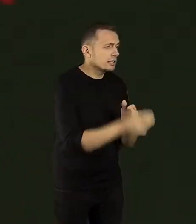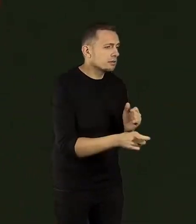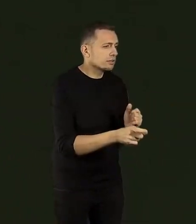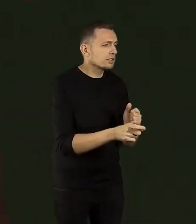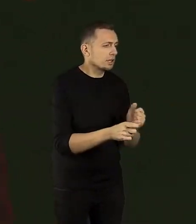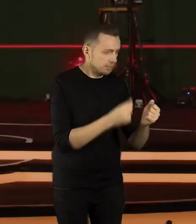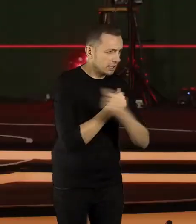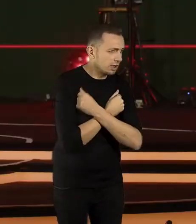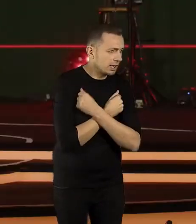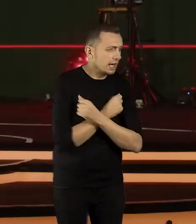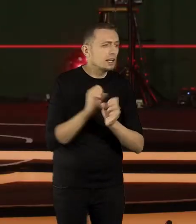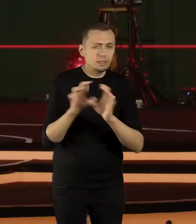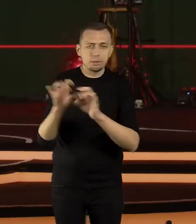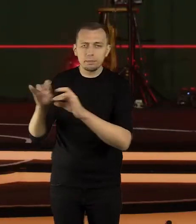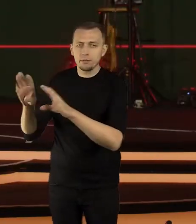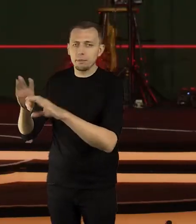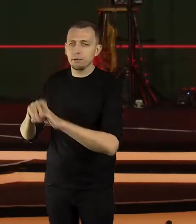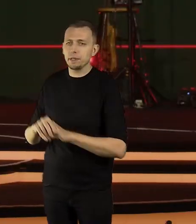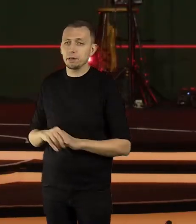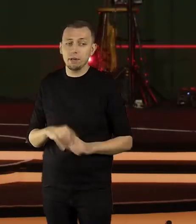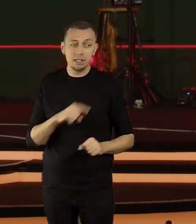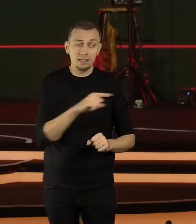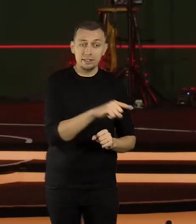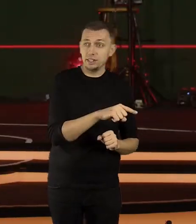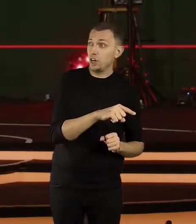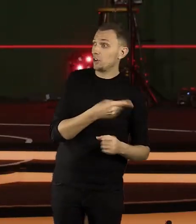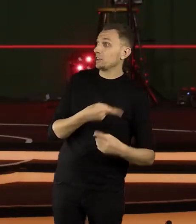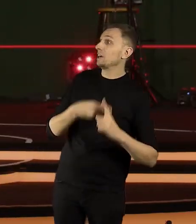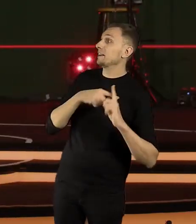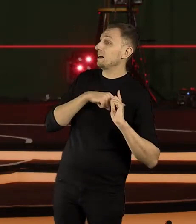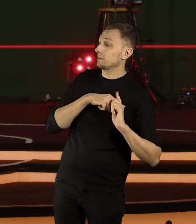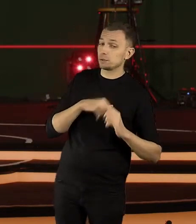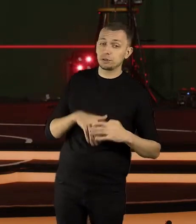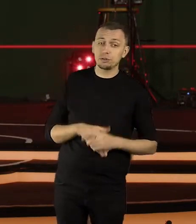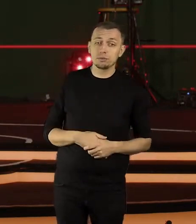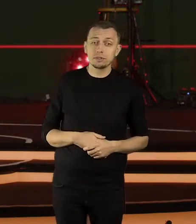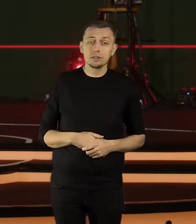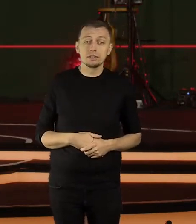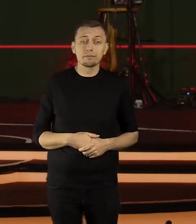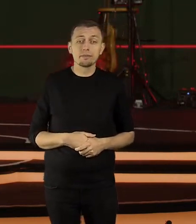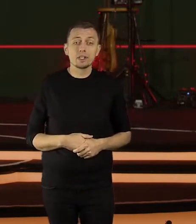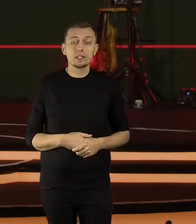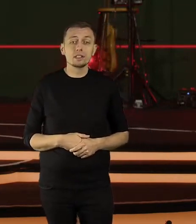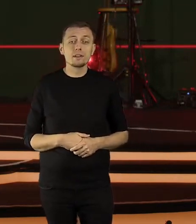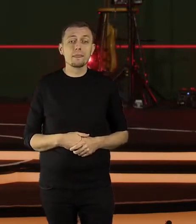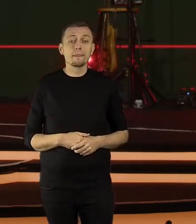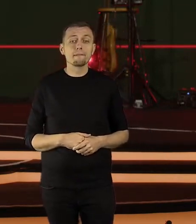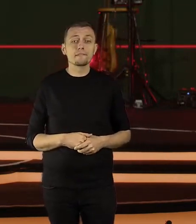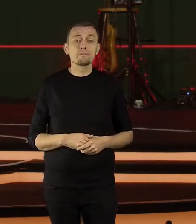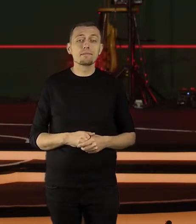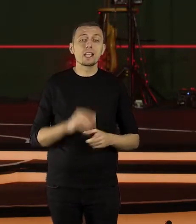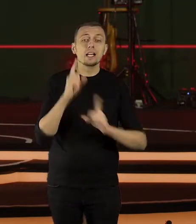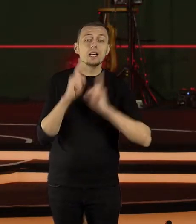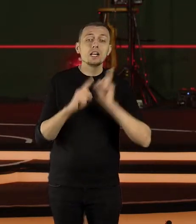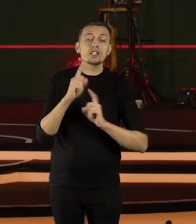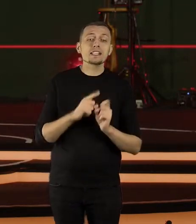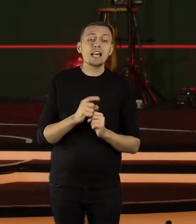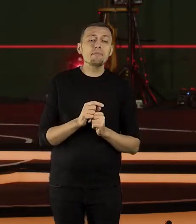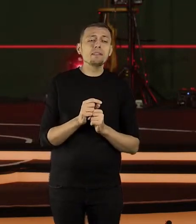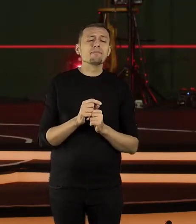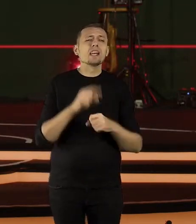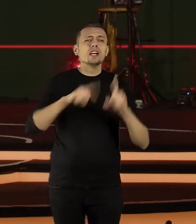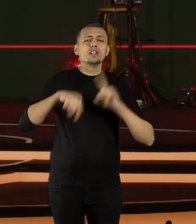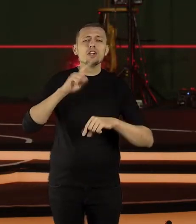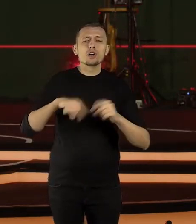nawrócenia. Twoje proste zdanie, czasami wypowiedzenie imienia Jezus, czasami proste zdanie, Jezus Cię kocha, skierowane przez Ciebie do Twoich